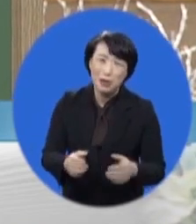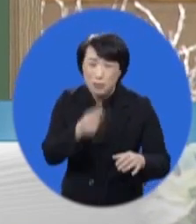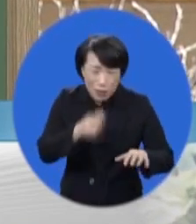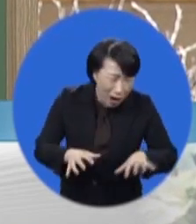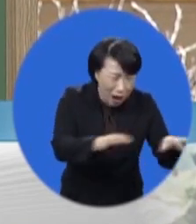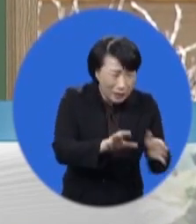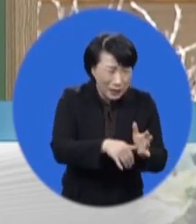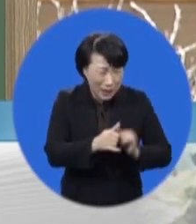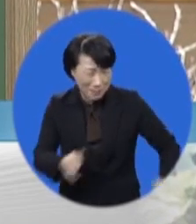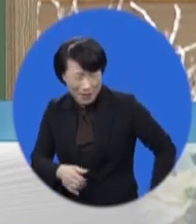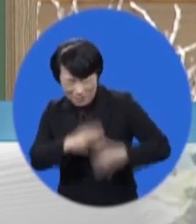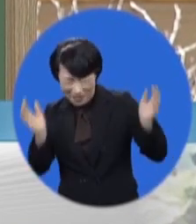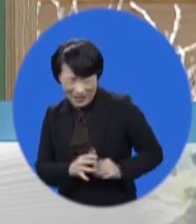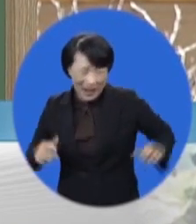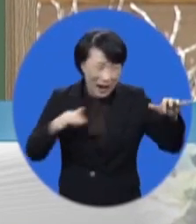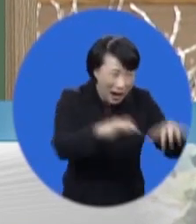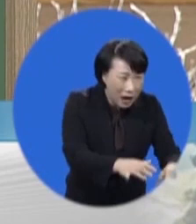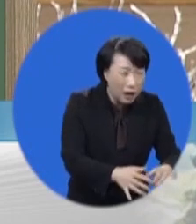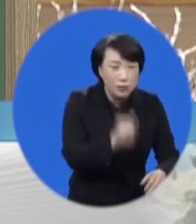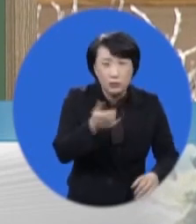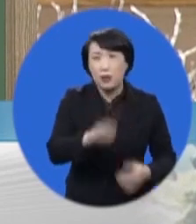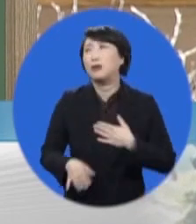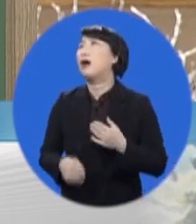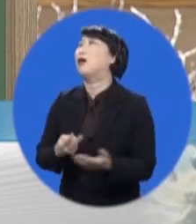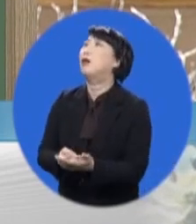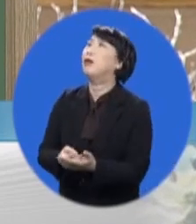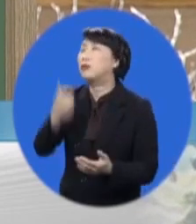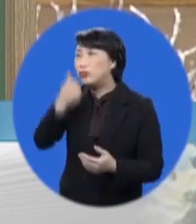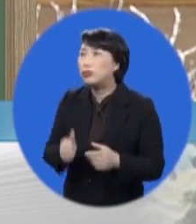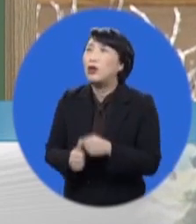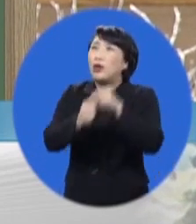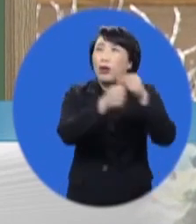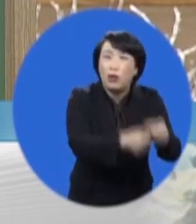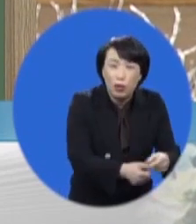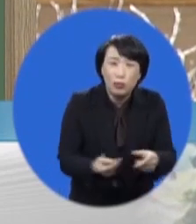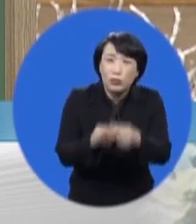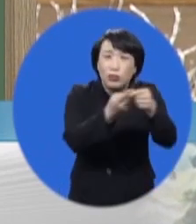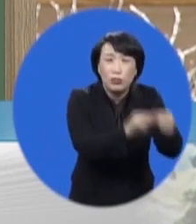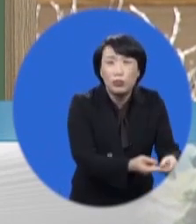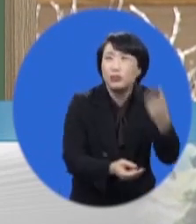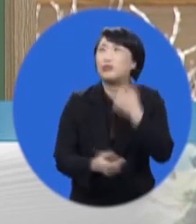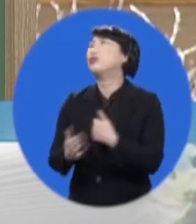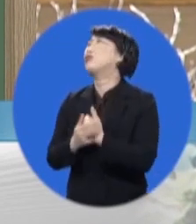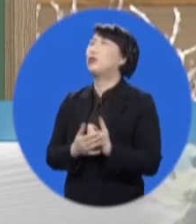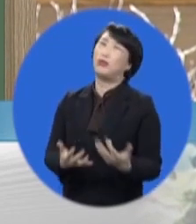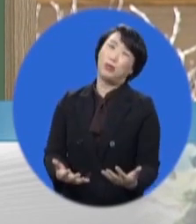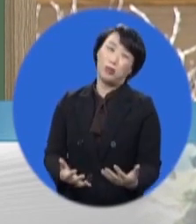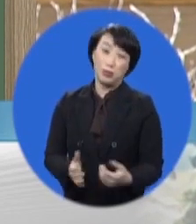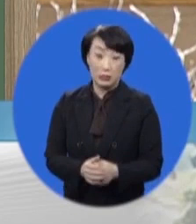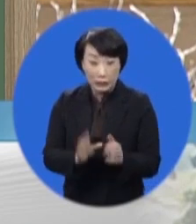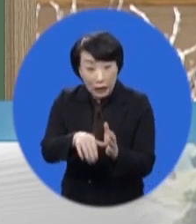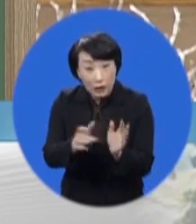통하면 사람들은 다 들어가서 낫지만 나는 누가 거기다 넣어줄 사람이 없습니다. 그때